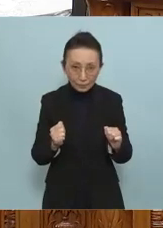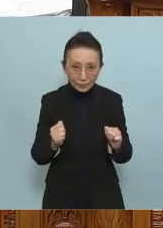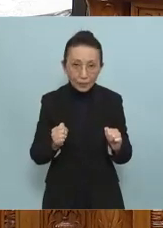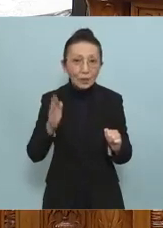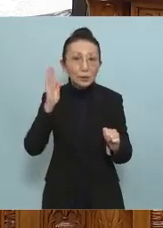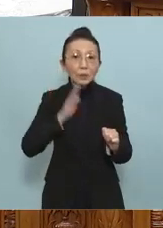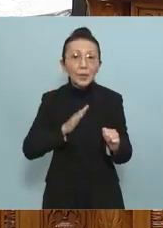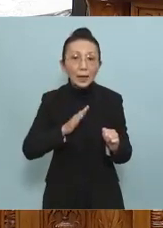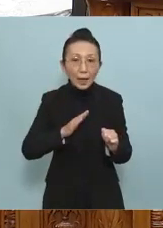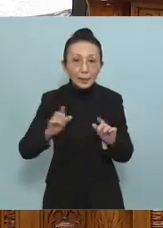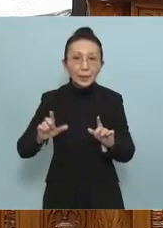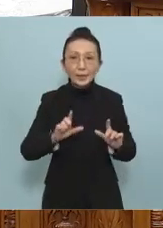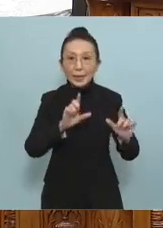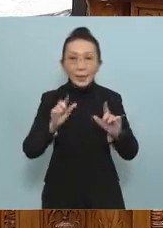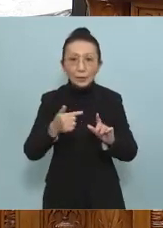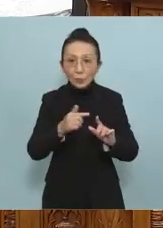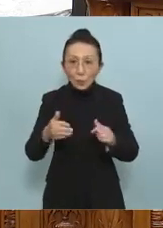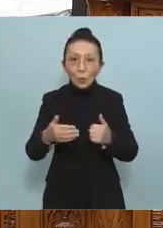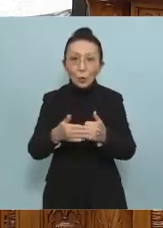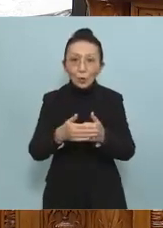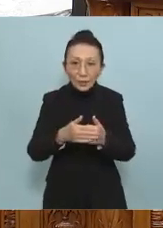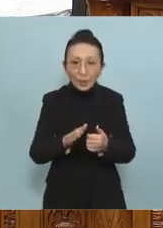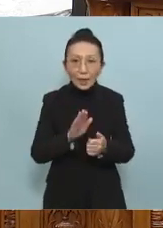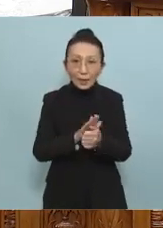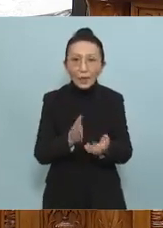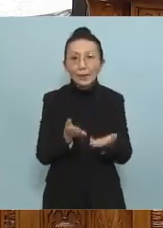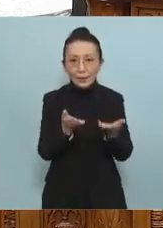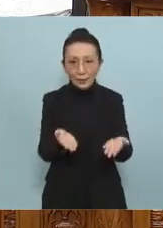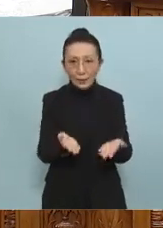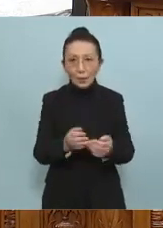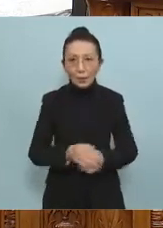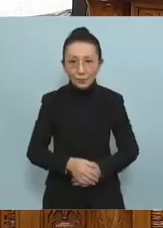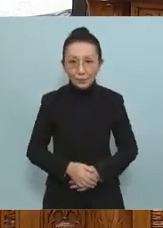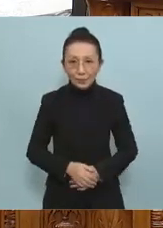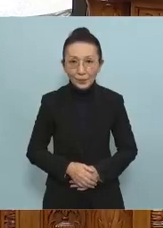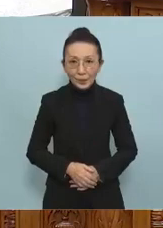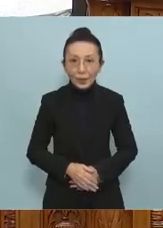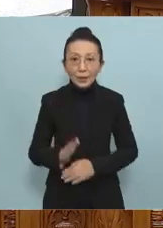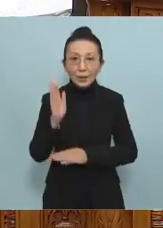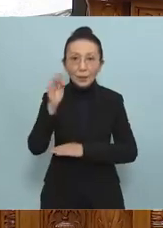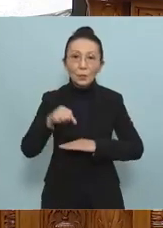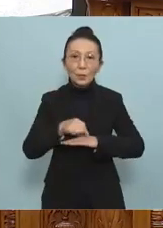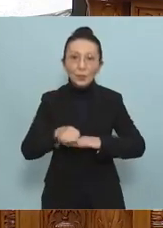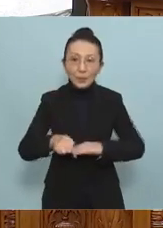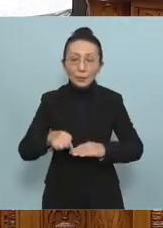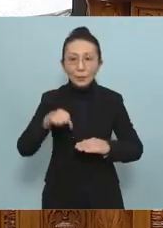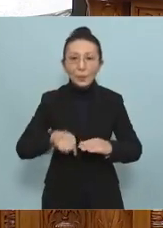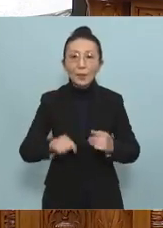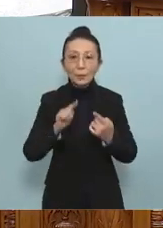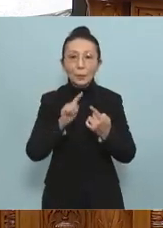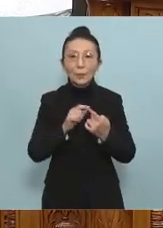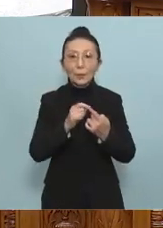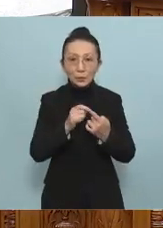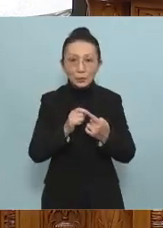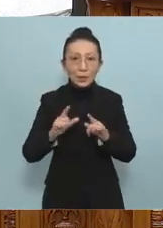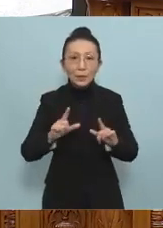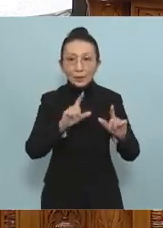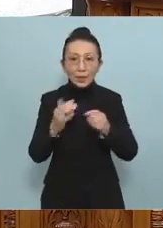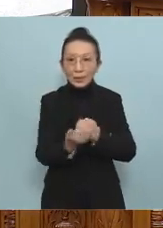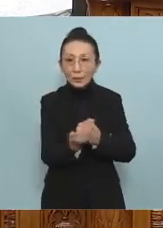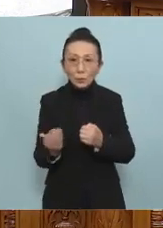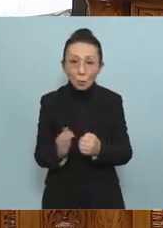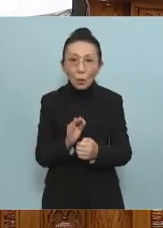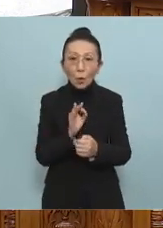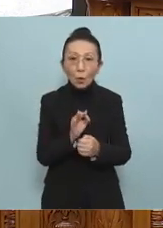援を受けられることが重要であり、そのための施策の一つとして、生活保護世帯を含